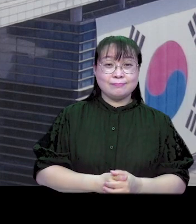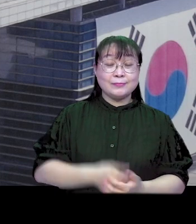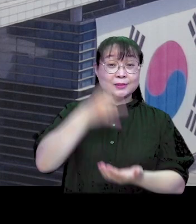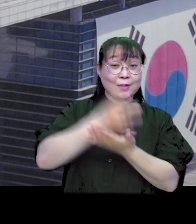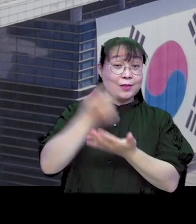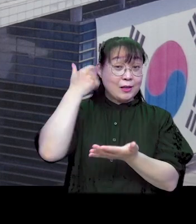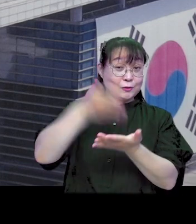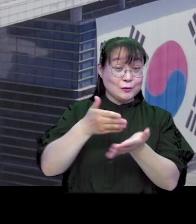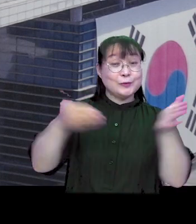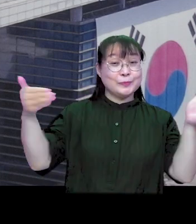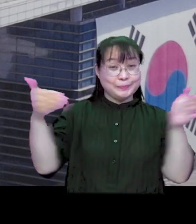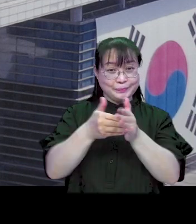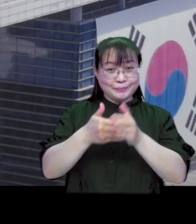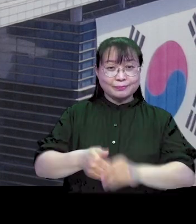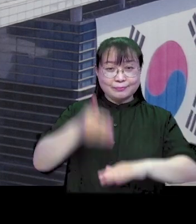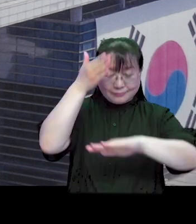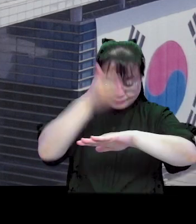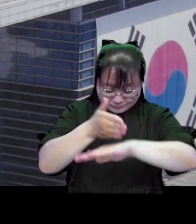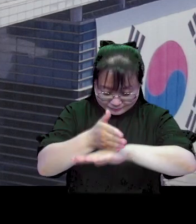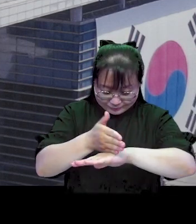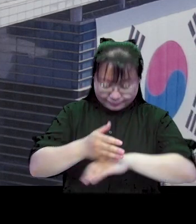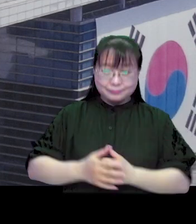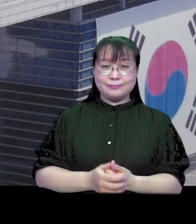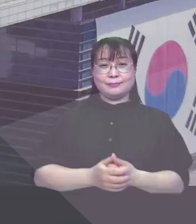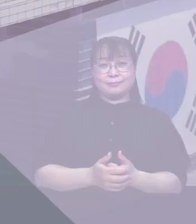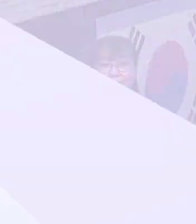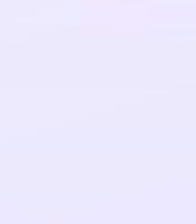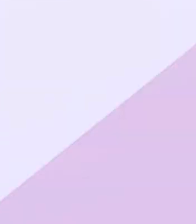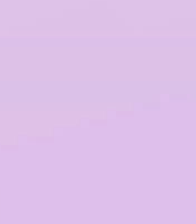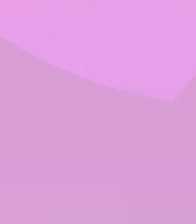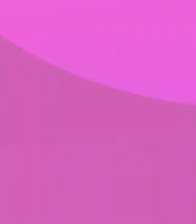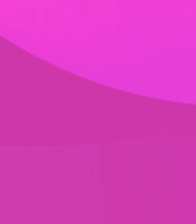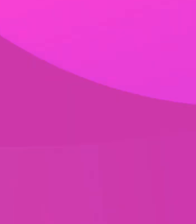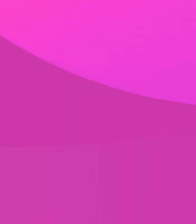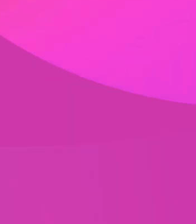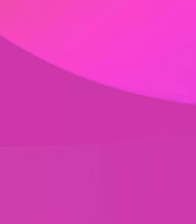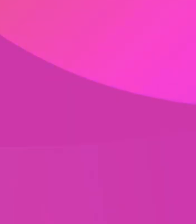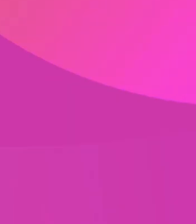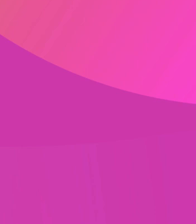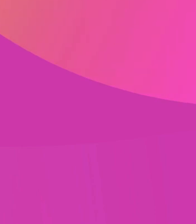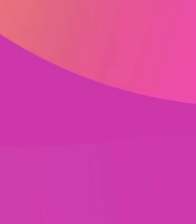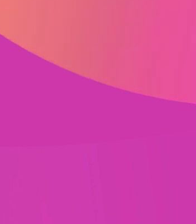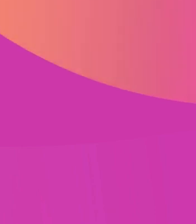당부드립니다. 이상 천안 뉴스를 마칩니다. 고맙습니다.